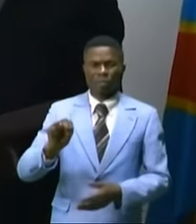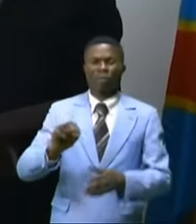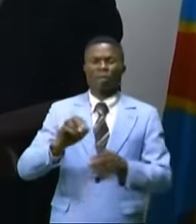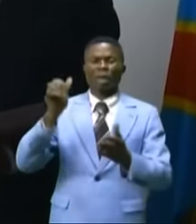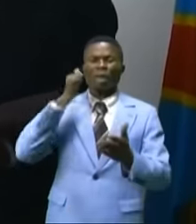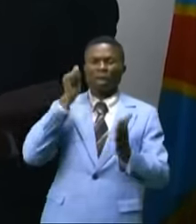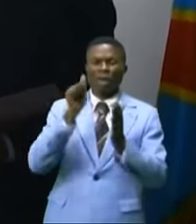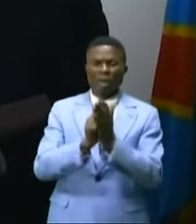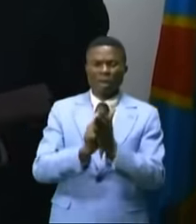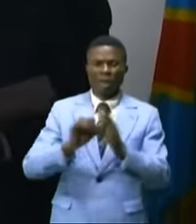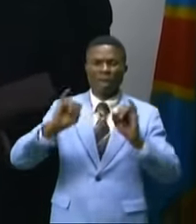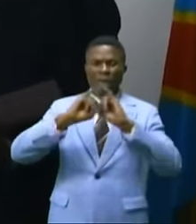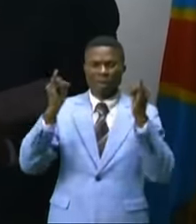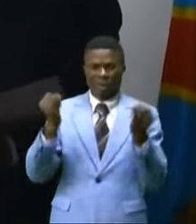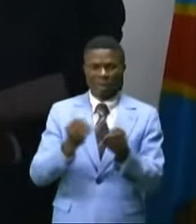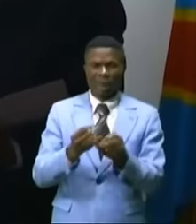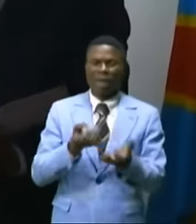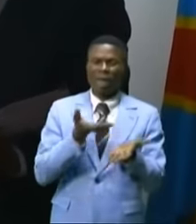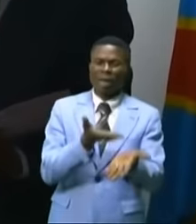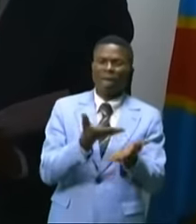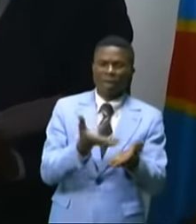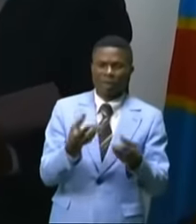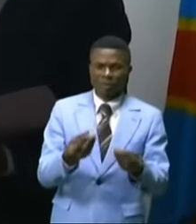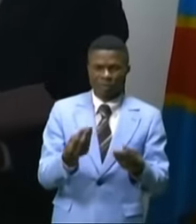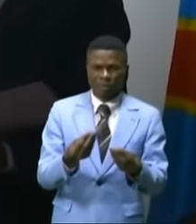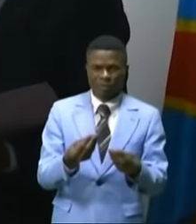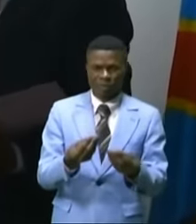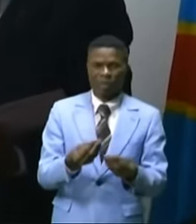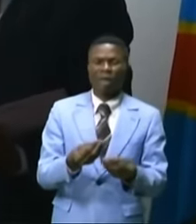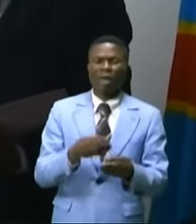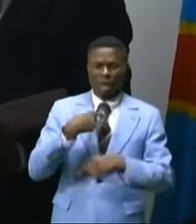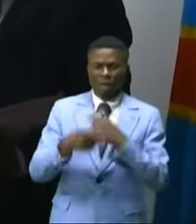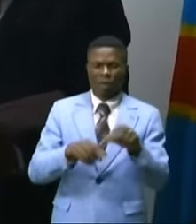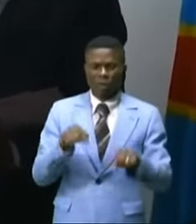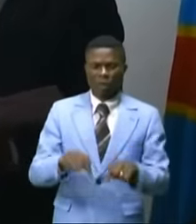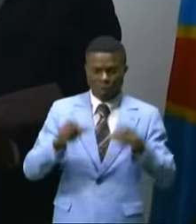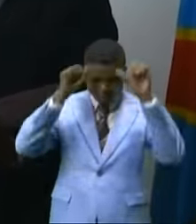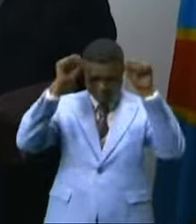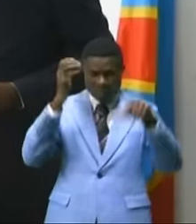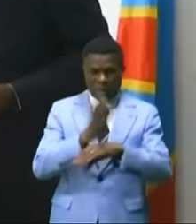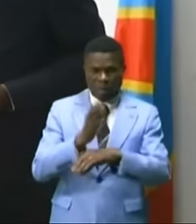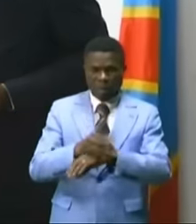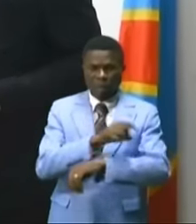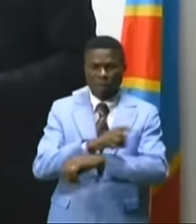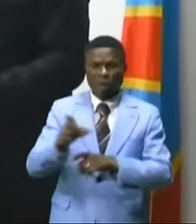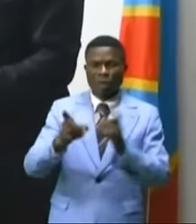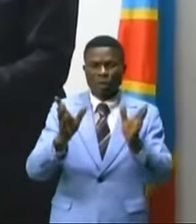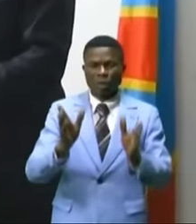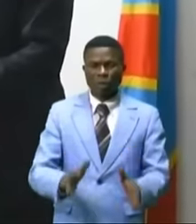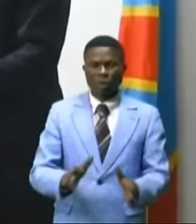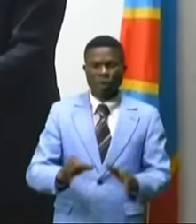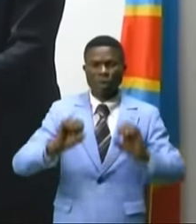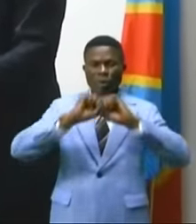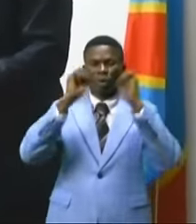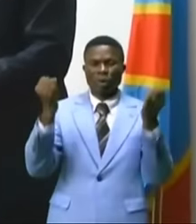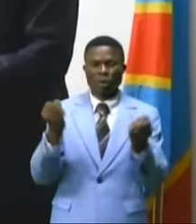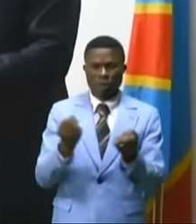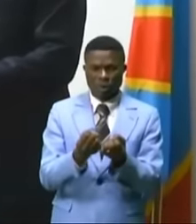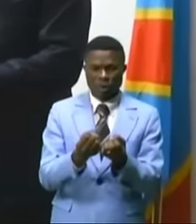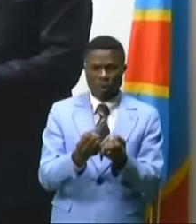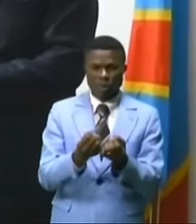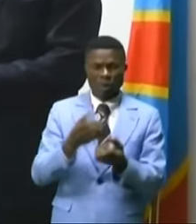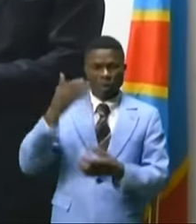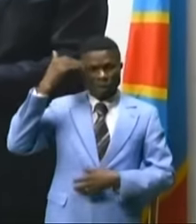Finance accordant ces facilités a été remis ces jours au président du conseil d'administration de la société Tuvalu